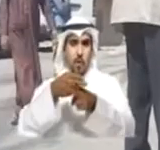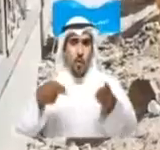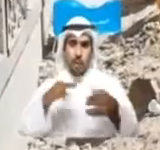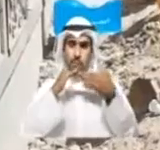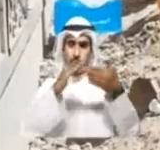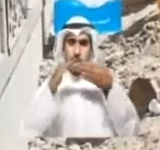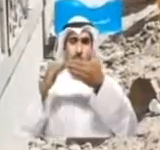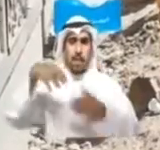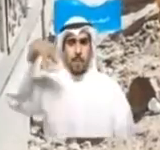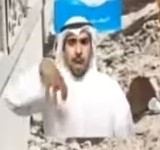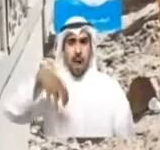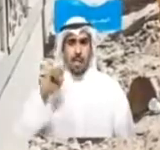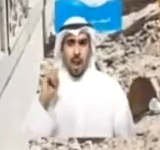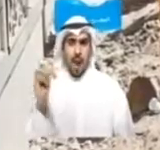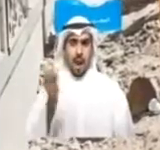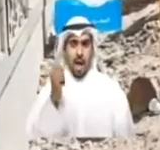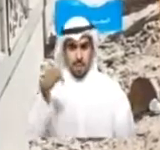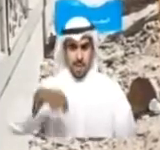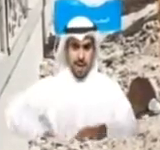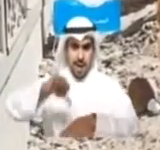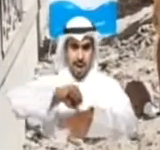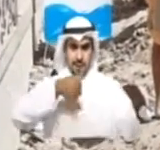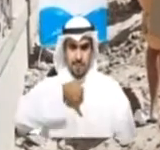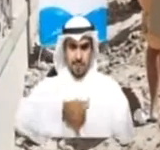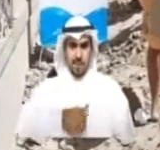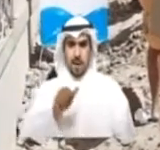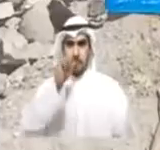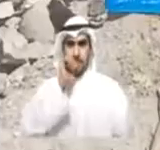بتدشين أحد أبرز المشاريع في صنعاء وهو